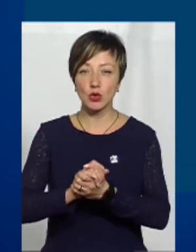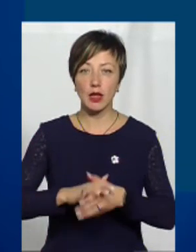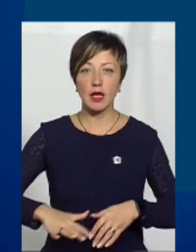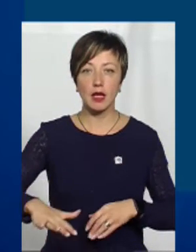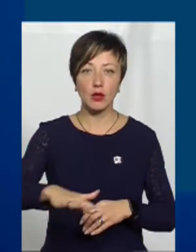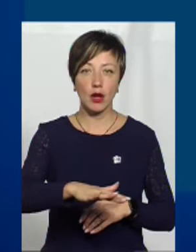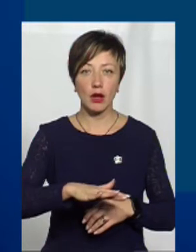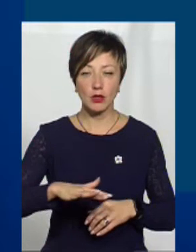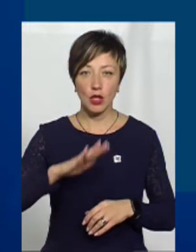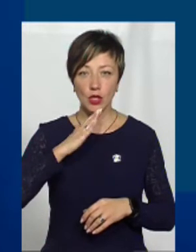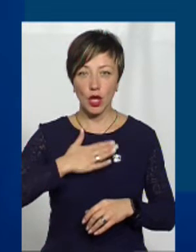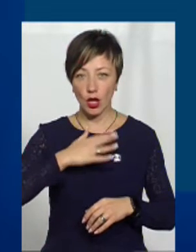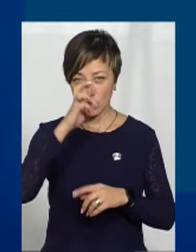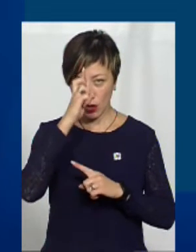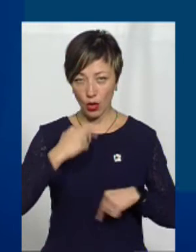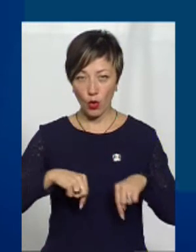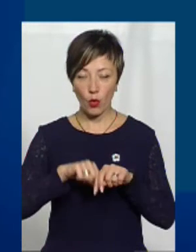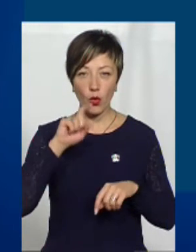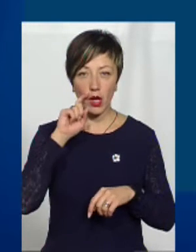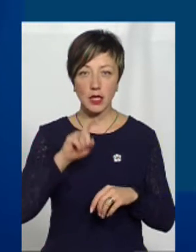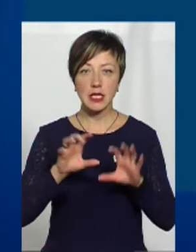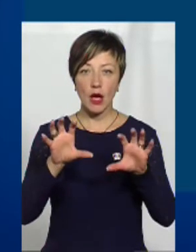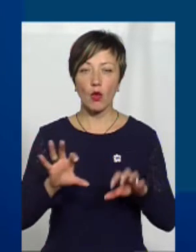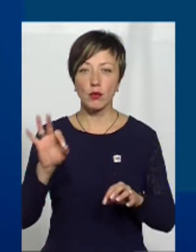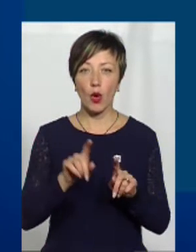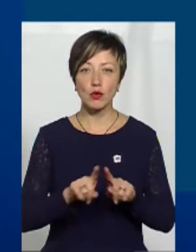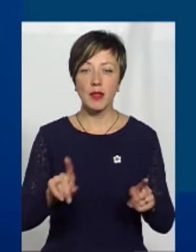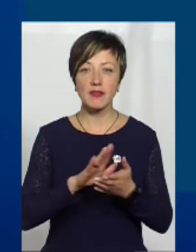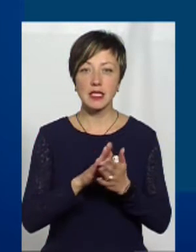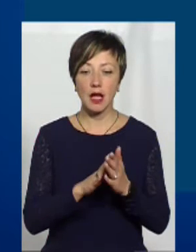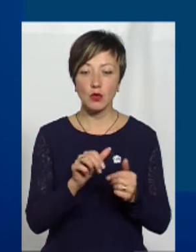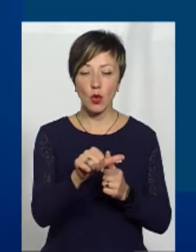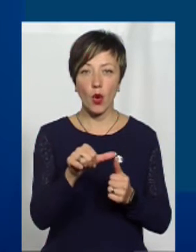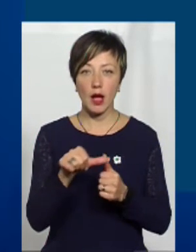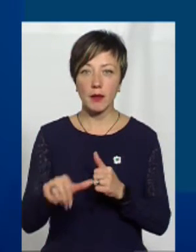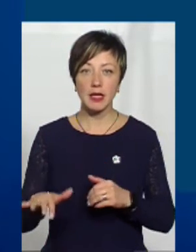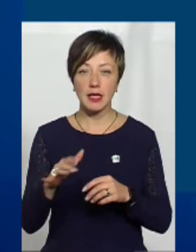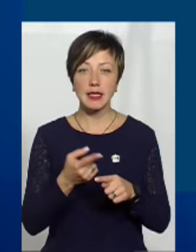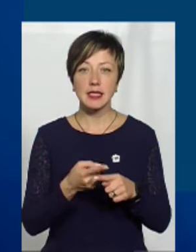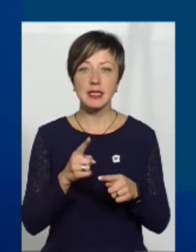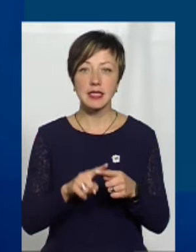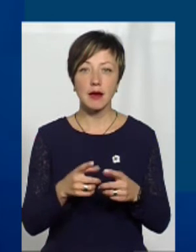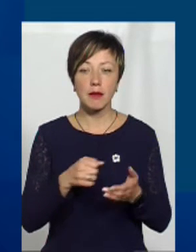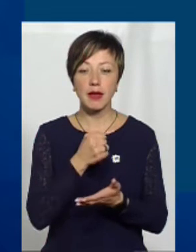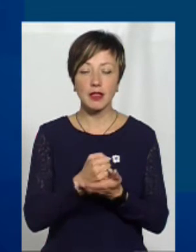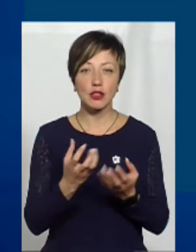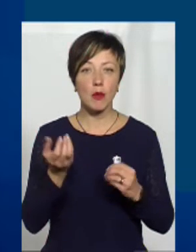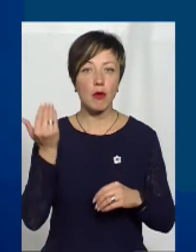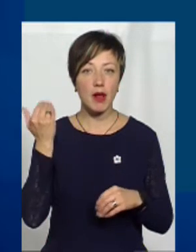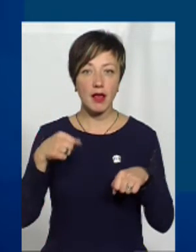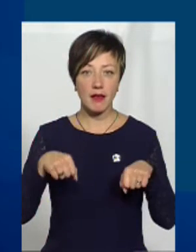цілісності території нашої України. Закон про особливий статус окремих територій це прийняла ще попередня влада